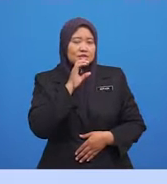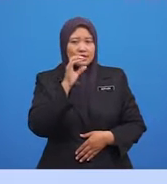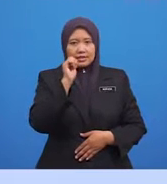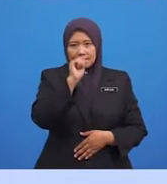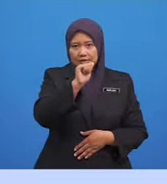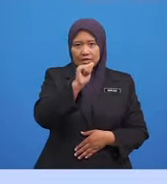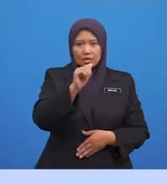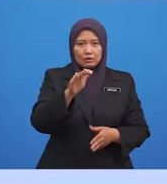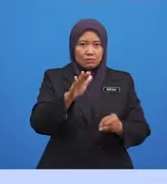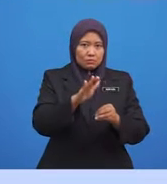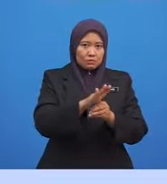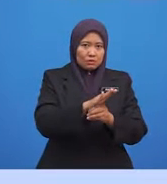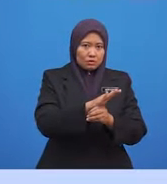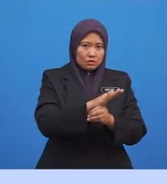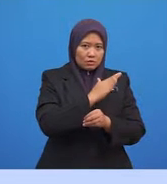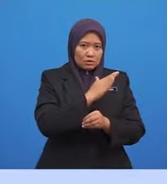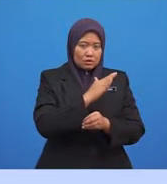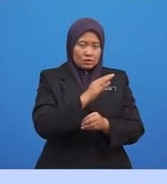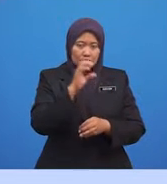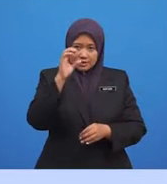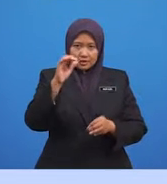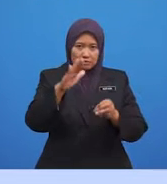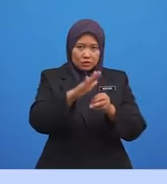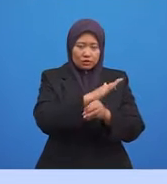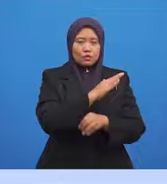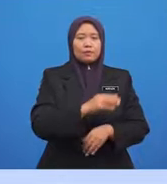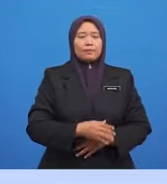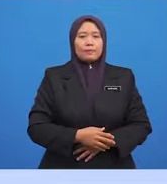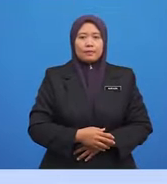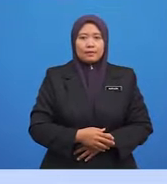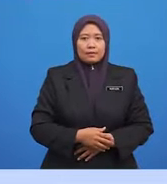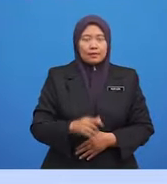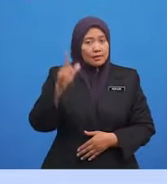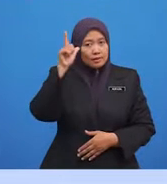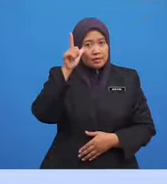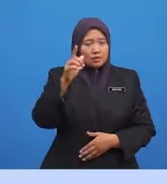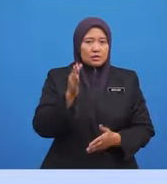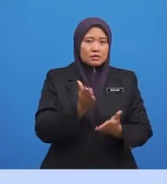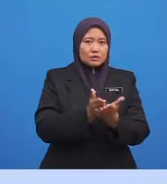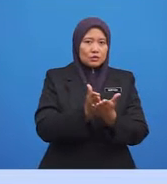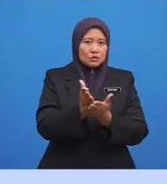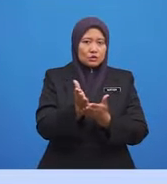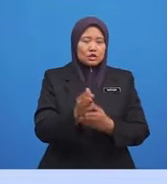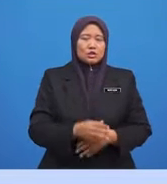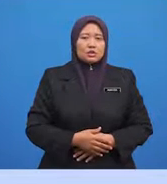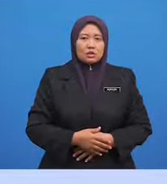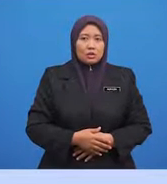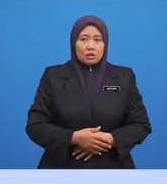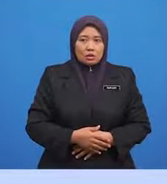C penuh. Lihat paparan seterusnya.